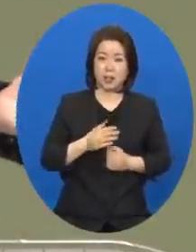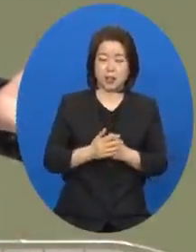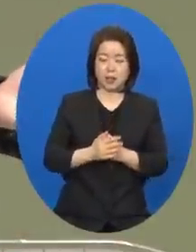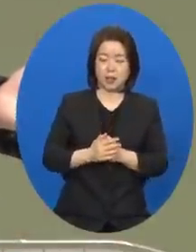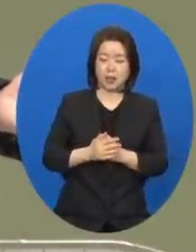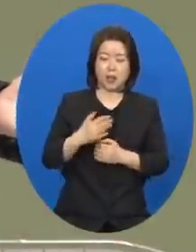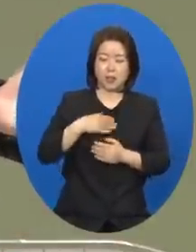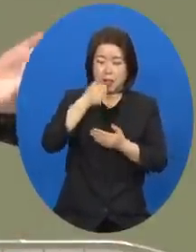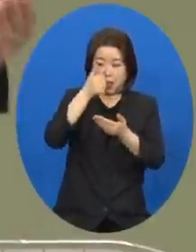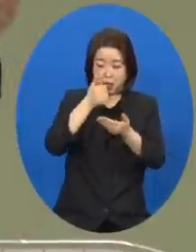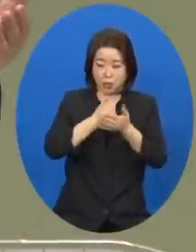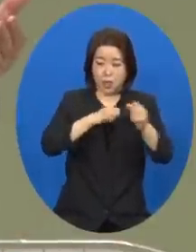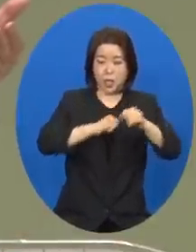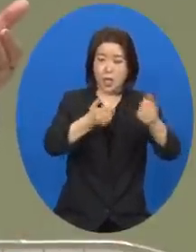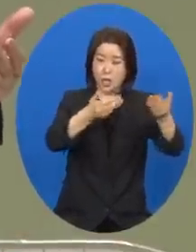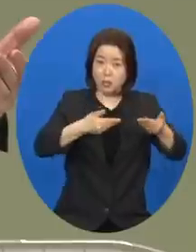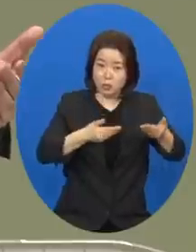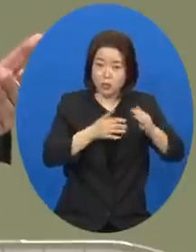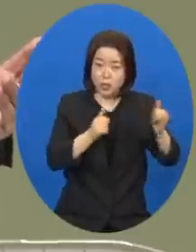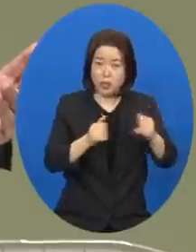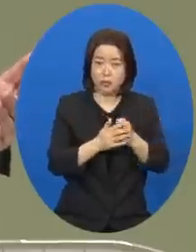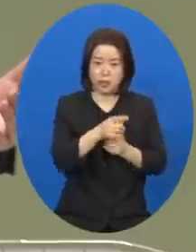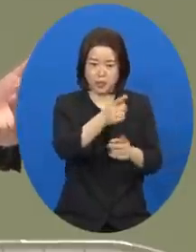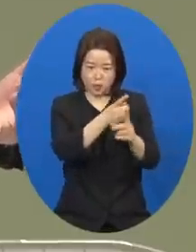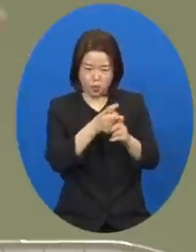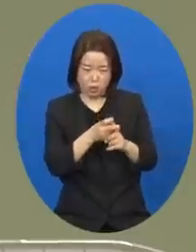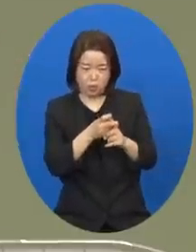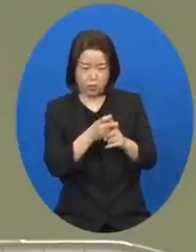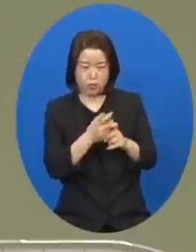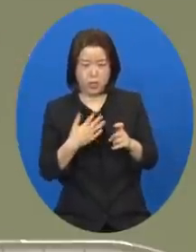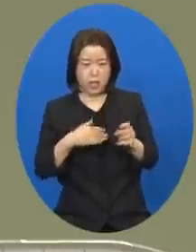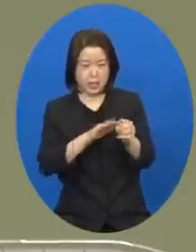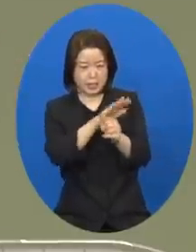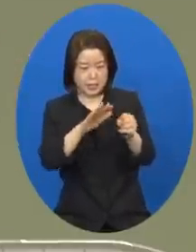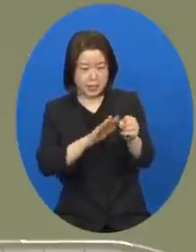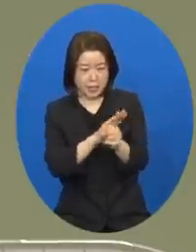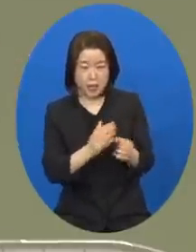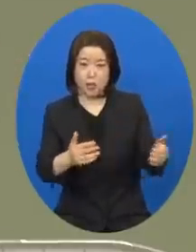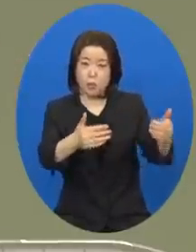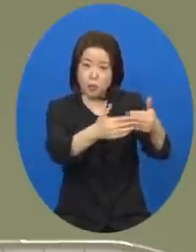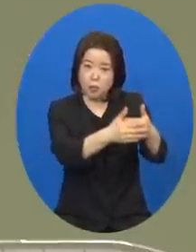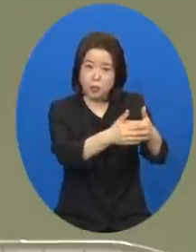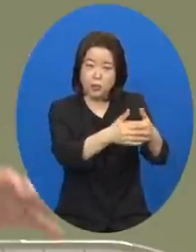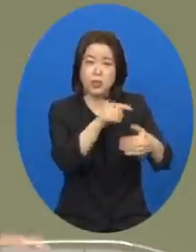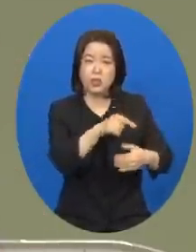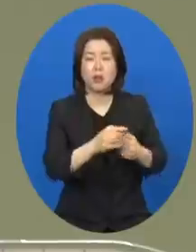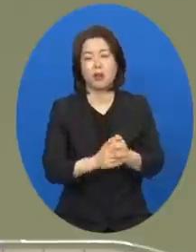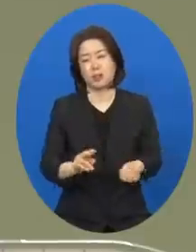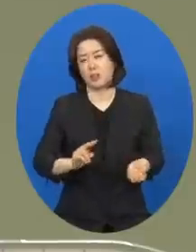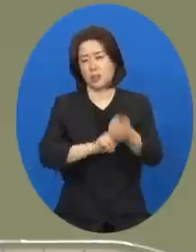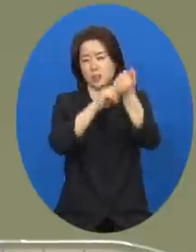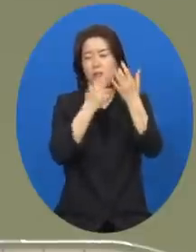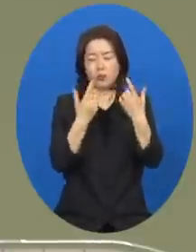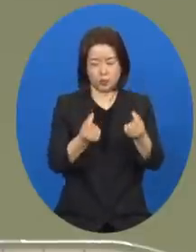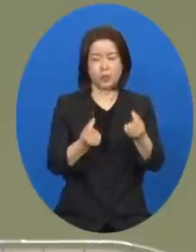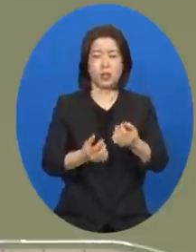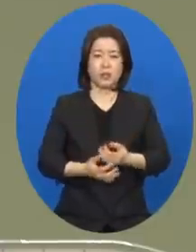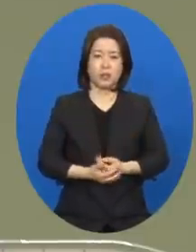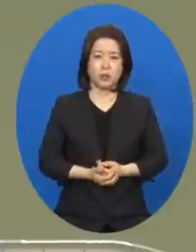나에게 죄 지은 사람, 원수를 용서하고 사랑한다. 이건 기적이 일어난 거예요, 기적이.